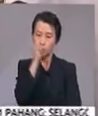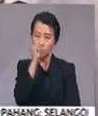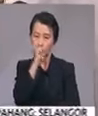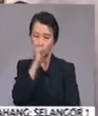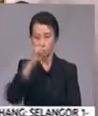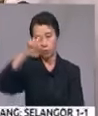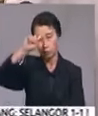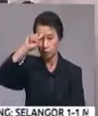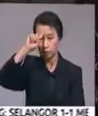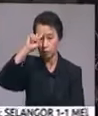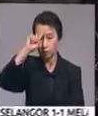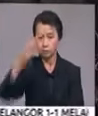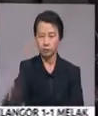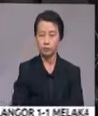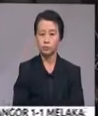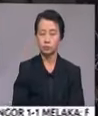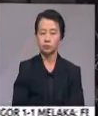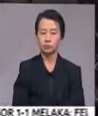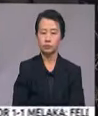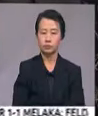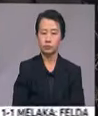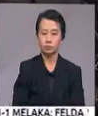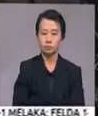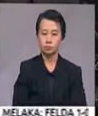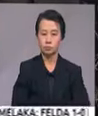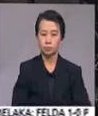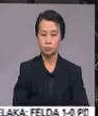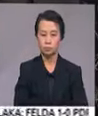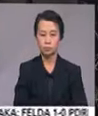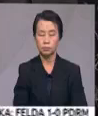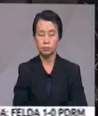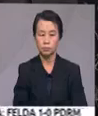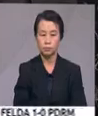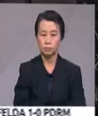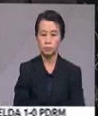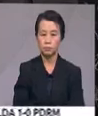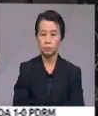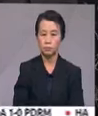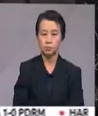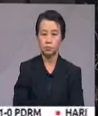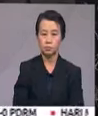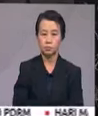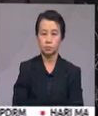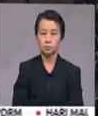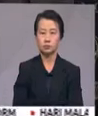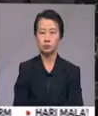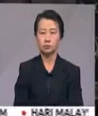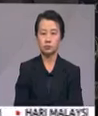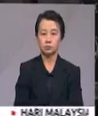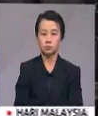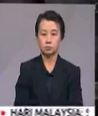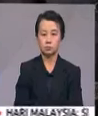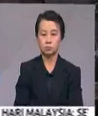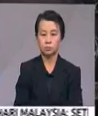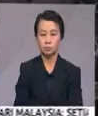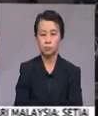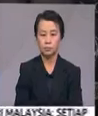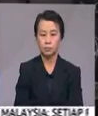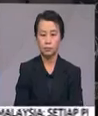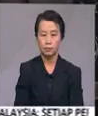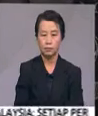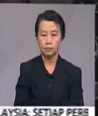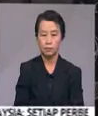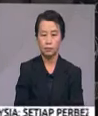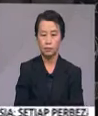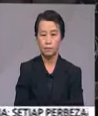lagu-lagu Tamil. Yang aku anda, seperti nak ஒரு வெரி லைக் யா எல்லாரும் வந்து லாங்குவேஜ்